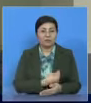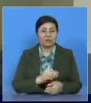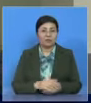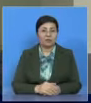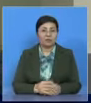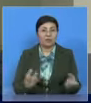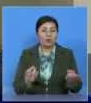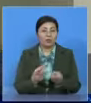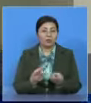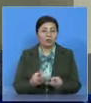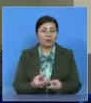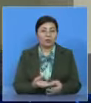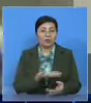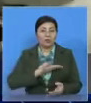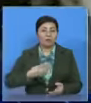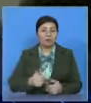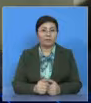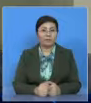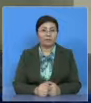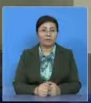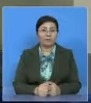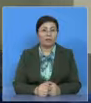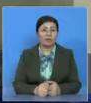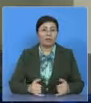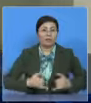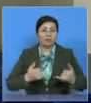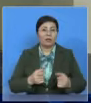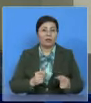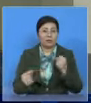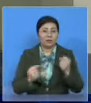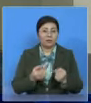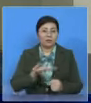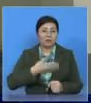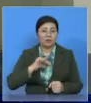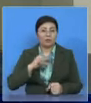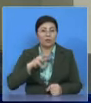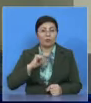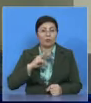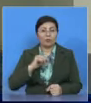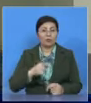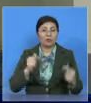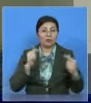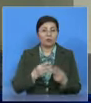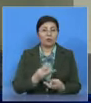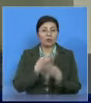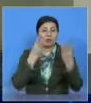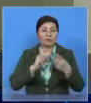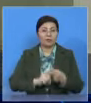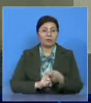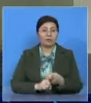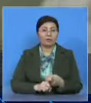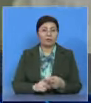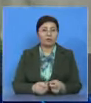Она нужна нам, ревакцинация нужна для подкрепления нашего иммунитета против COVID-19.